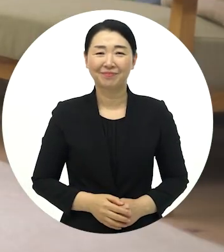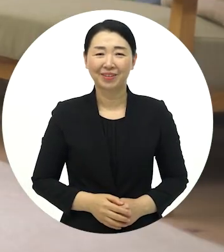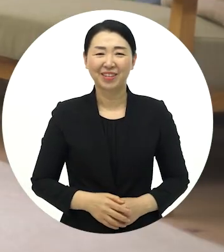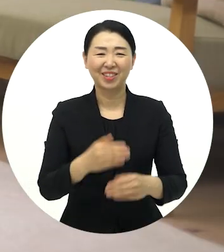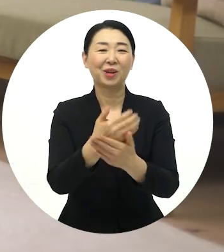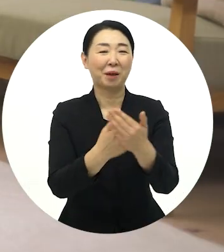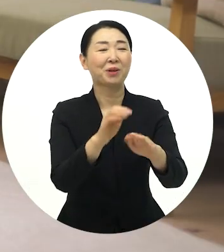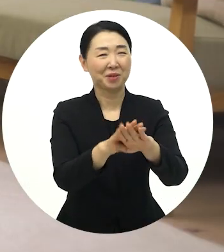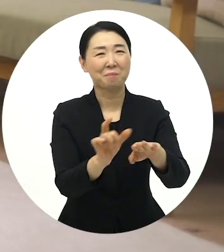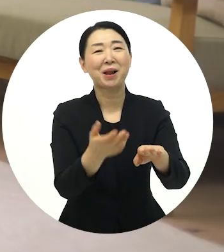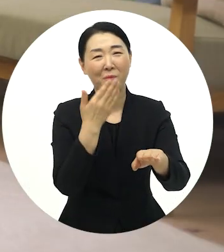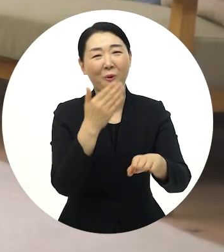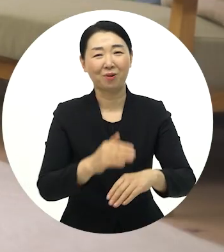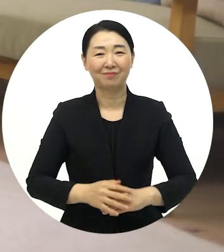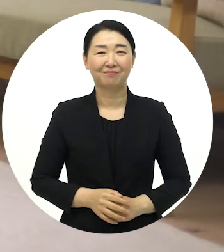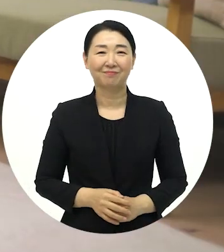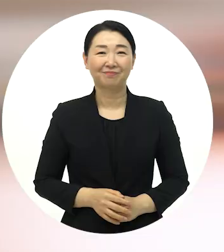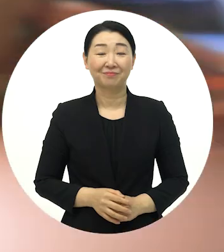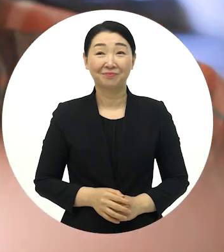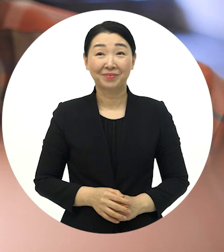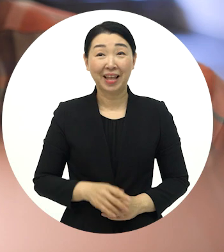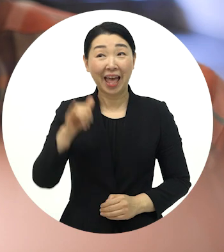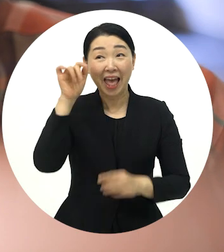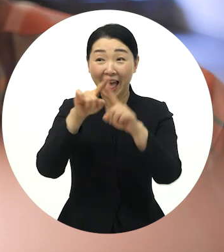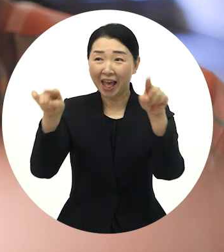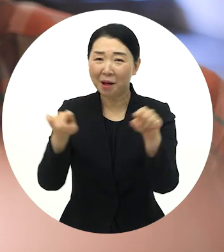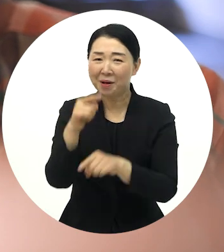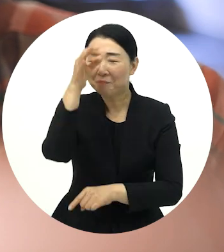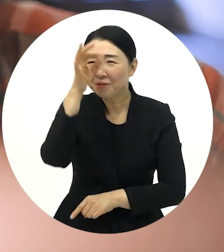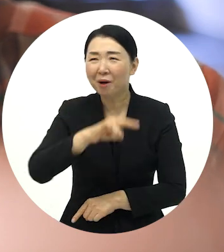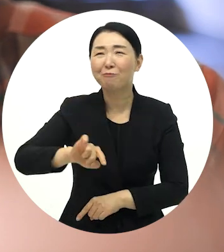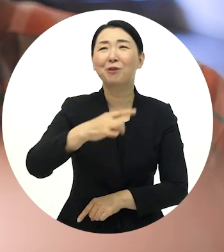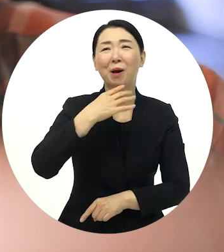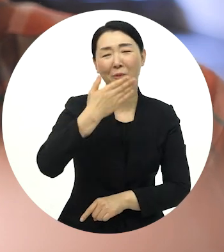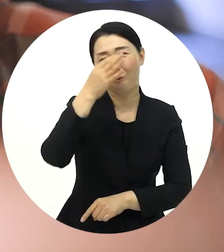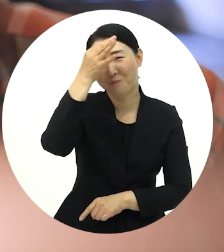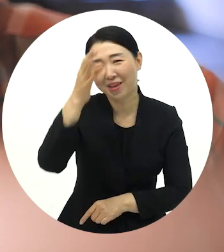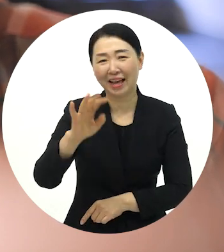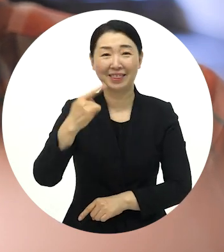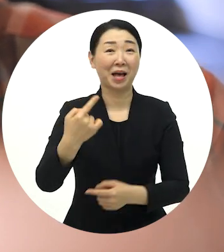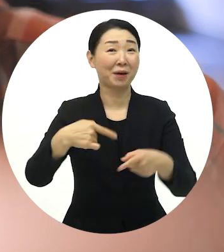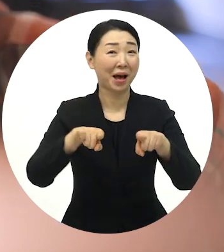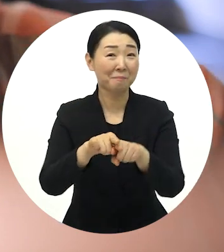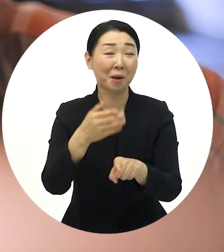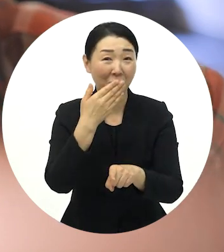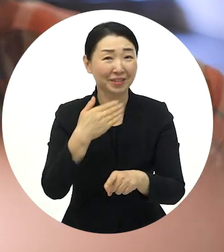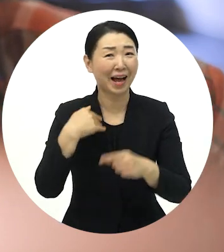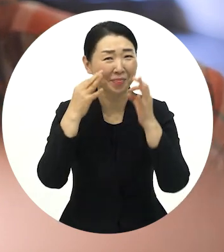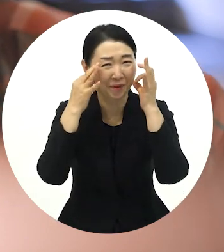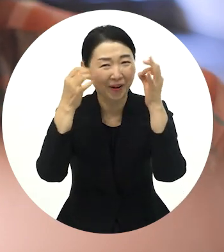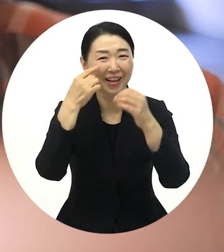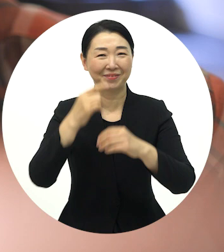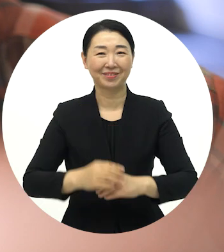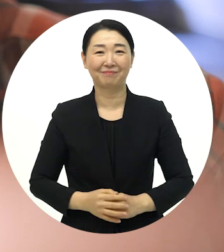세모야. 니 거 다 남겨놨어. 자, 빨리 먹어. 세모야, 미안하다. 우리끼리 먹어서. 다음엔 꼭 같이 먹을 수